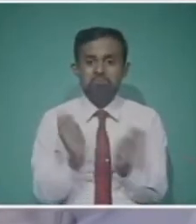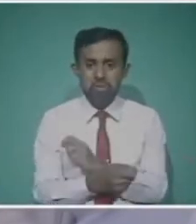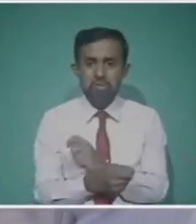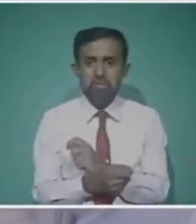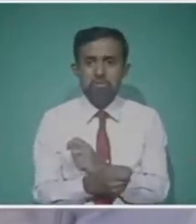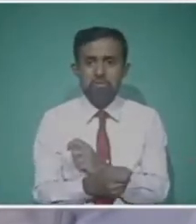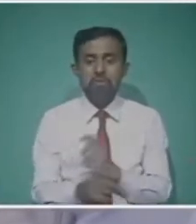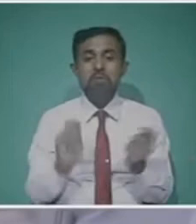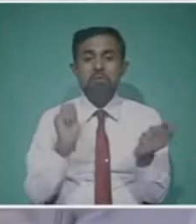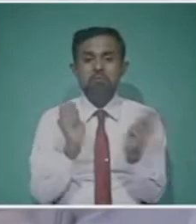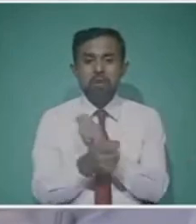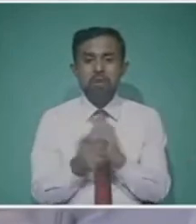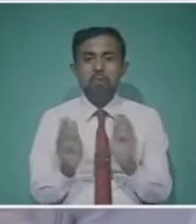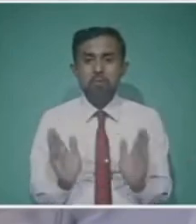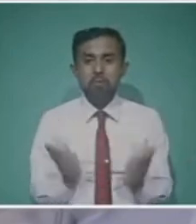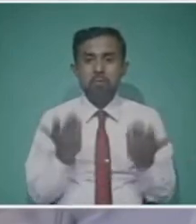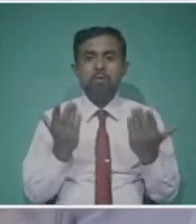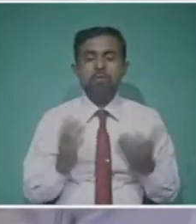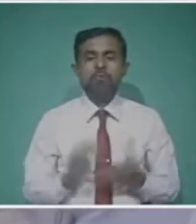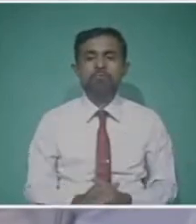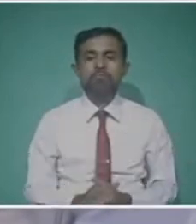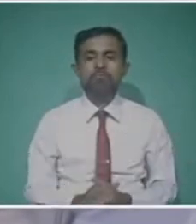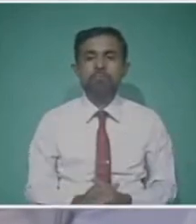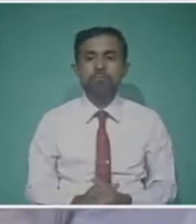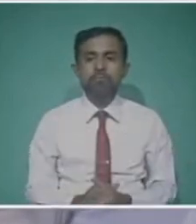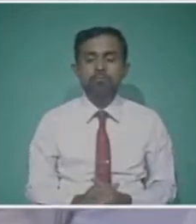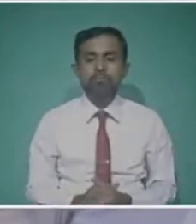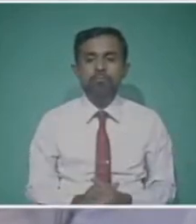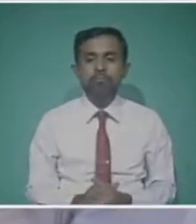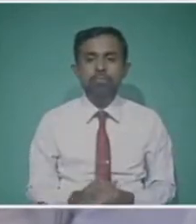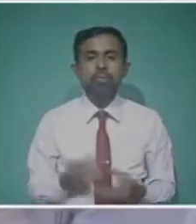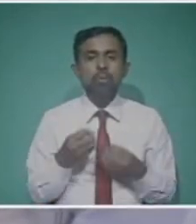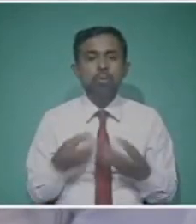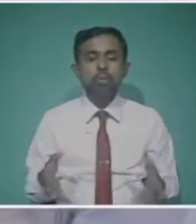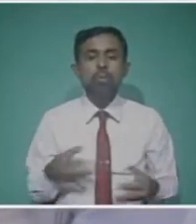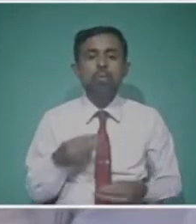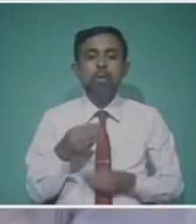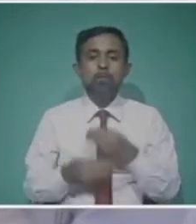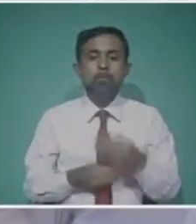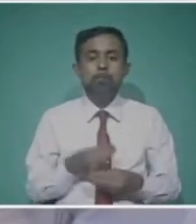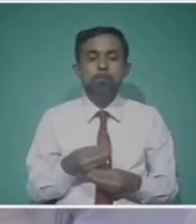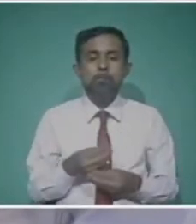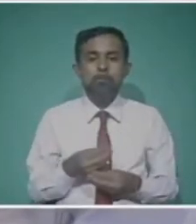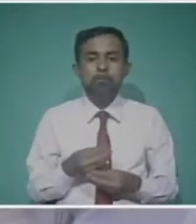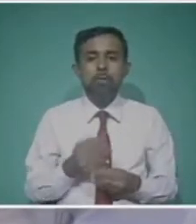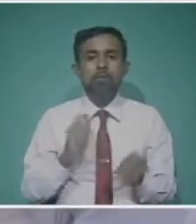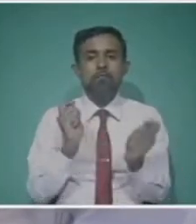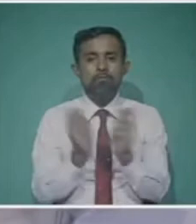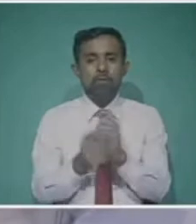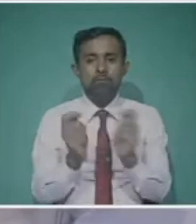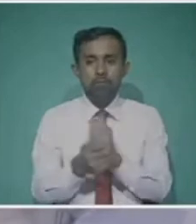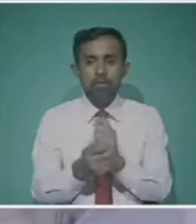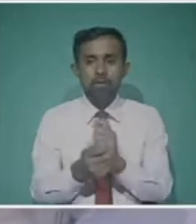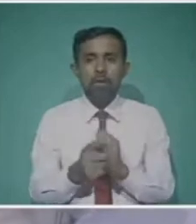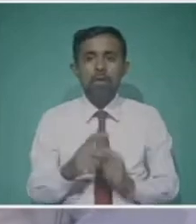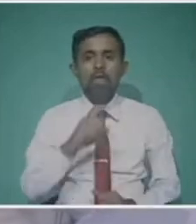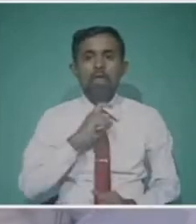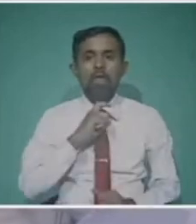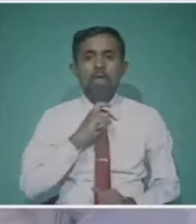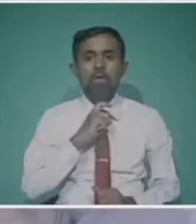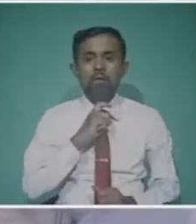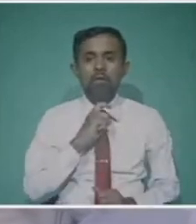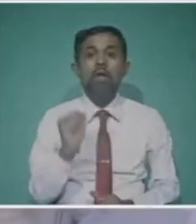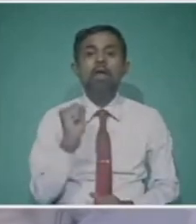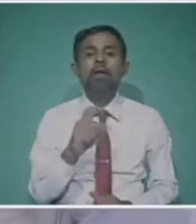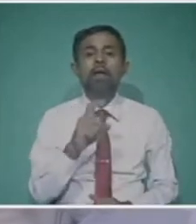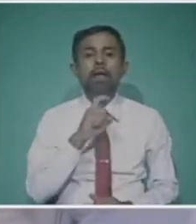මේ වෙනස් කිරීමේ ආරම්භය තමයි අපි පටන්ගෙන තියෙන්නේ. දැන් පාඩු ලබන ආයතන තියෙනකොට ඒවා ප්‍රතිව්‍යුහගත කරනකොට කෑ ගහනවා. ඇයි